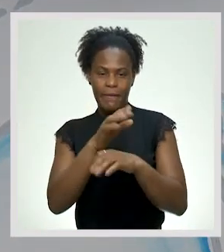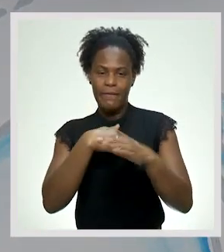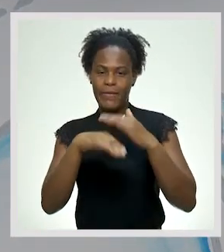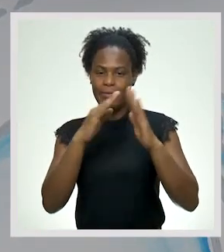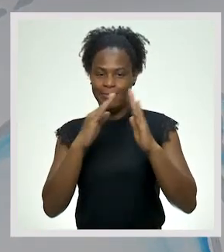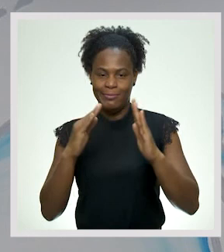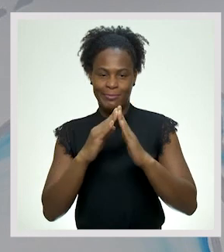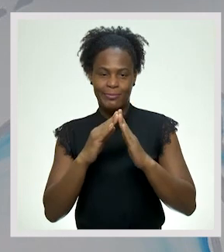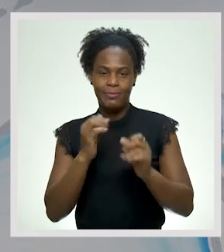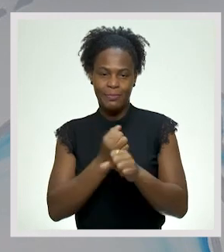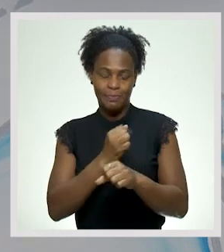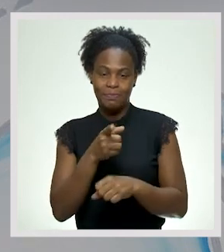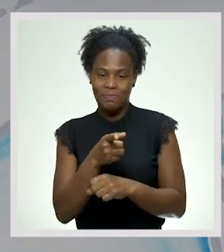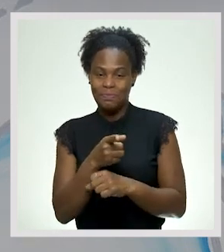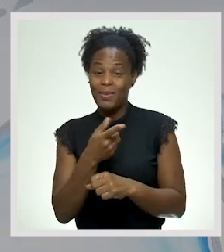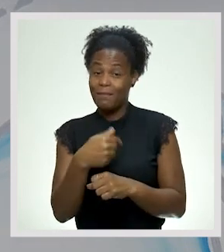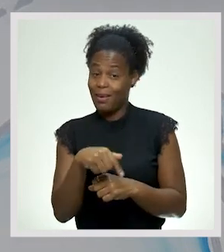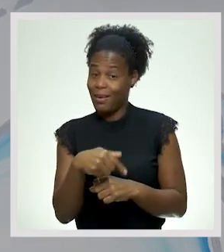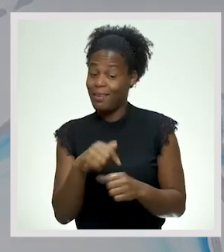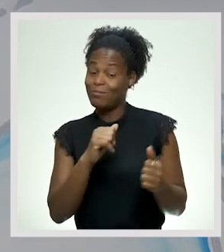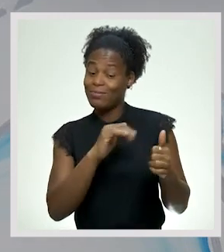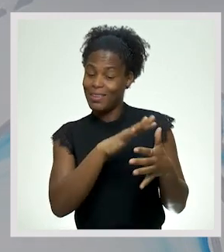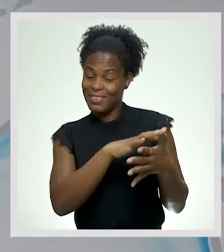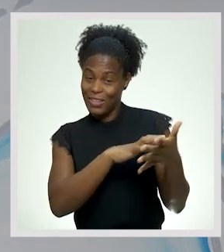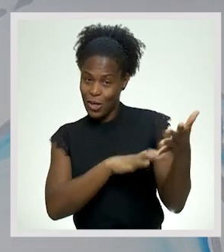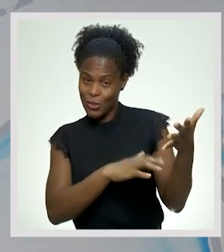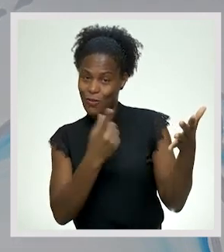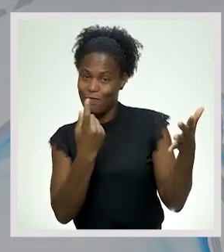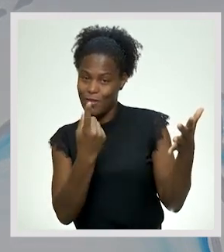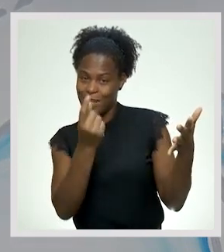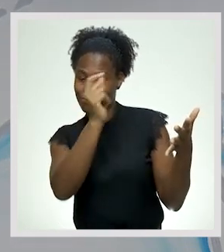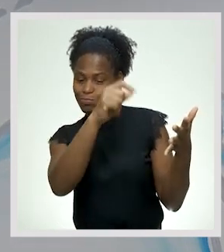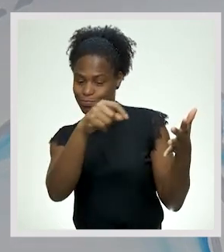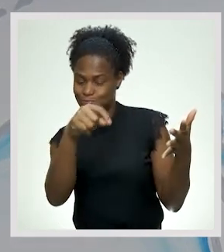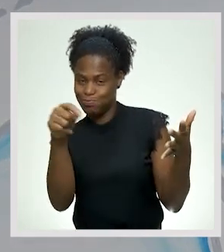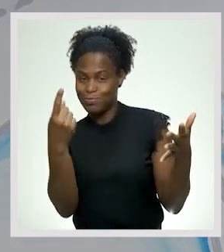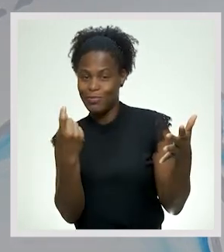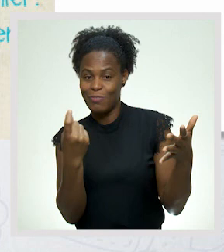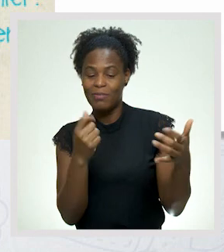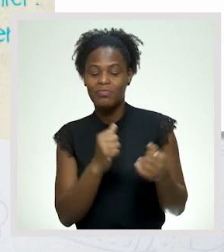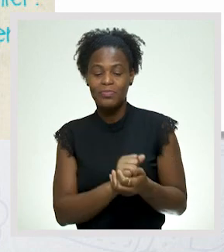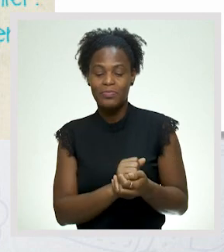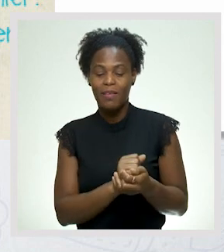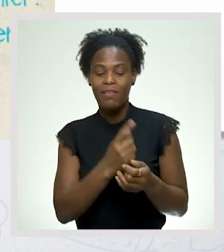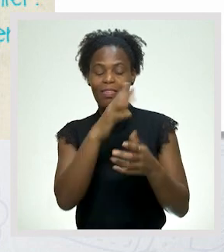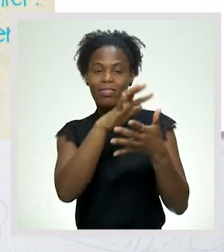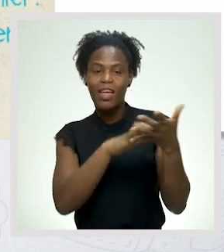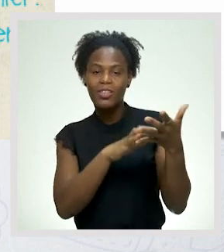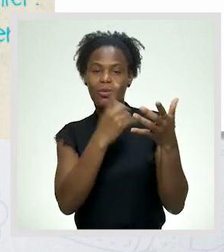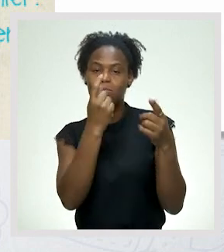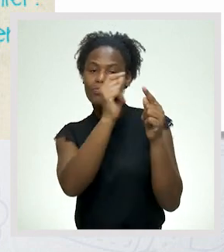maison. Vous avez un texte à compléter, c'est bon. Donc, compléter le test